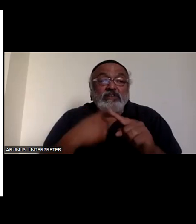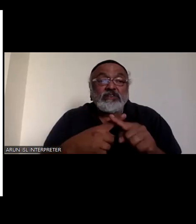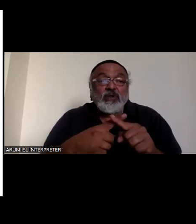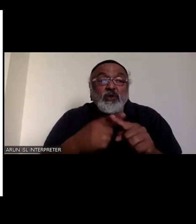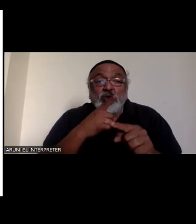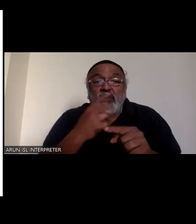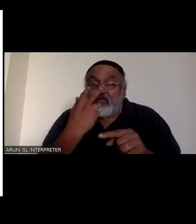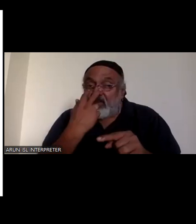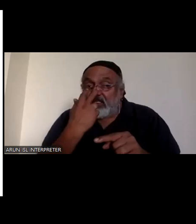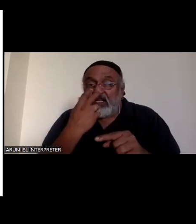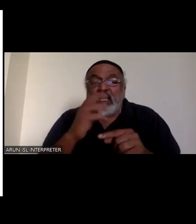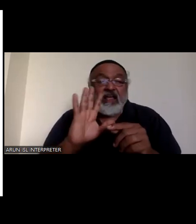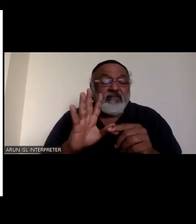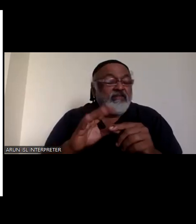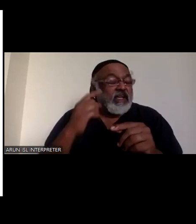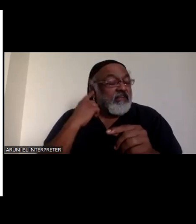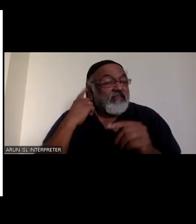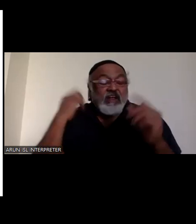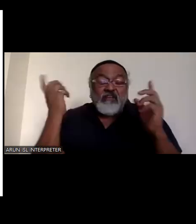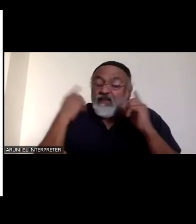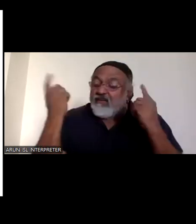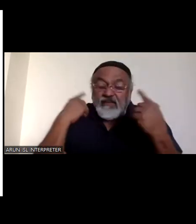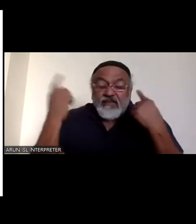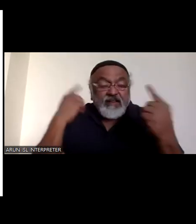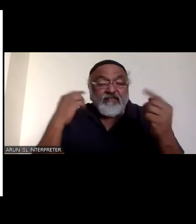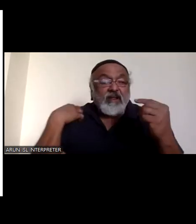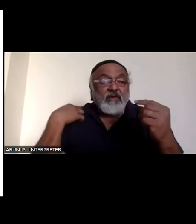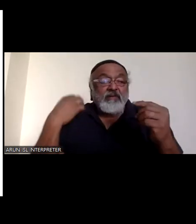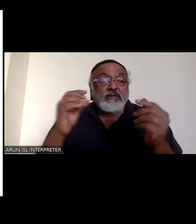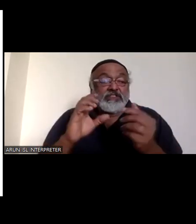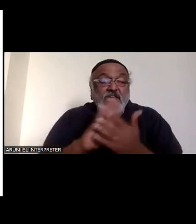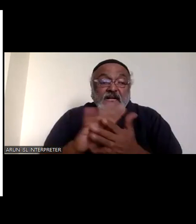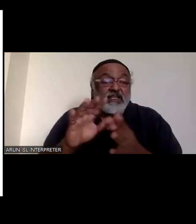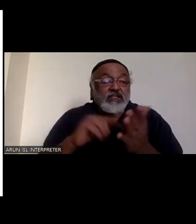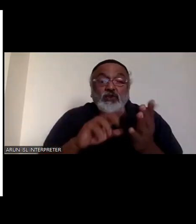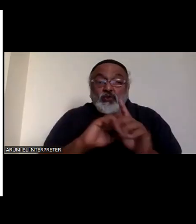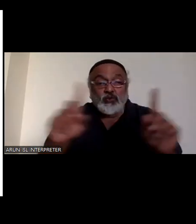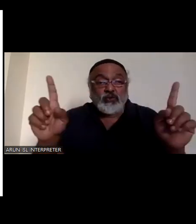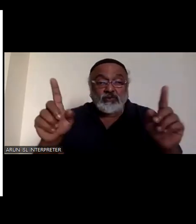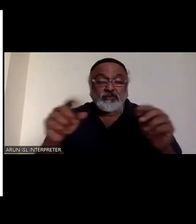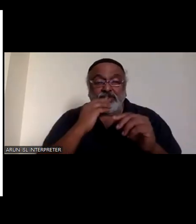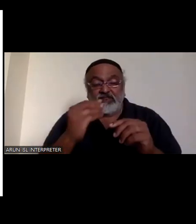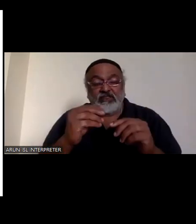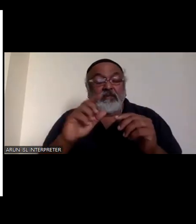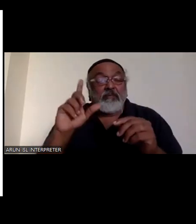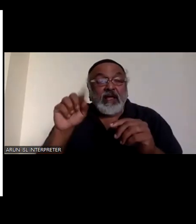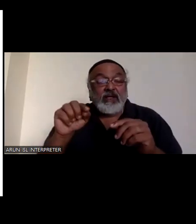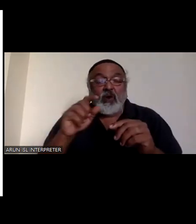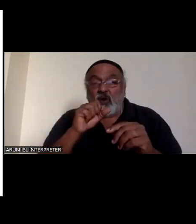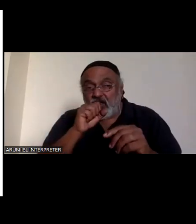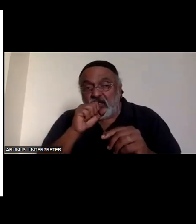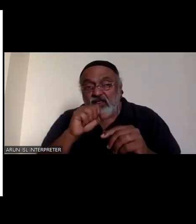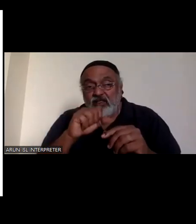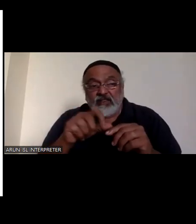आवर फ्रेंड विथ विजुअल इम्पेयरमेंट. तो जिसको भी रिस्पॉन्स देना है आप प्लीज वो कीजिए,